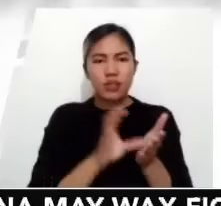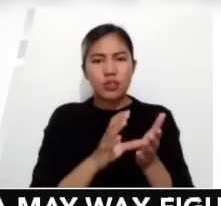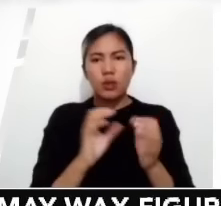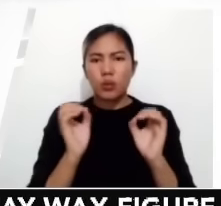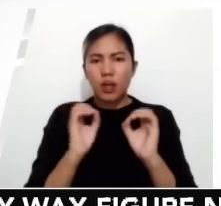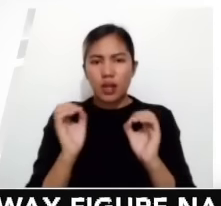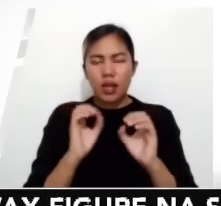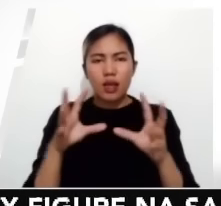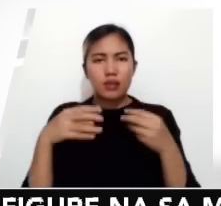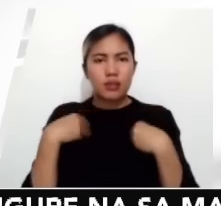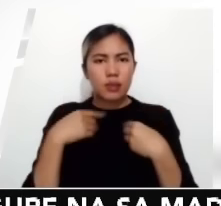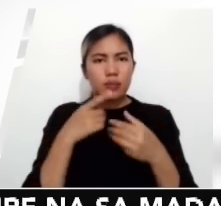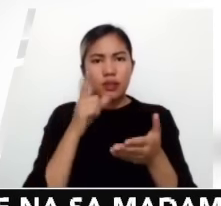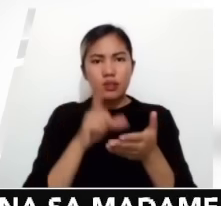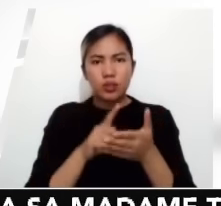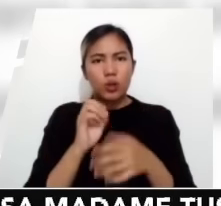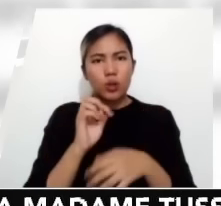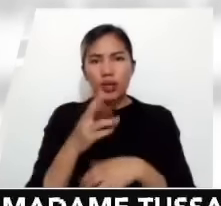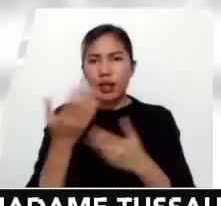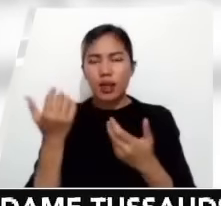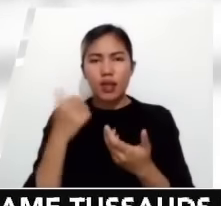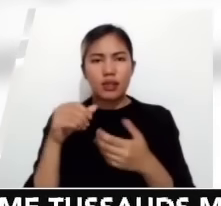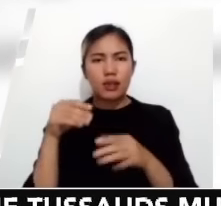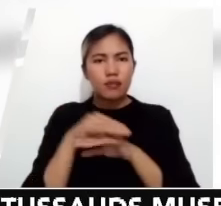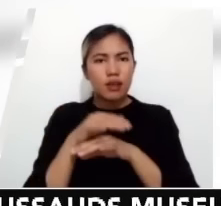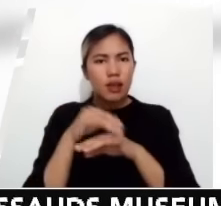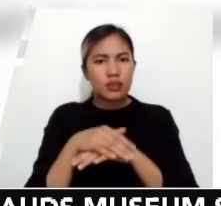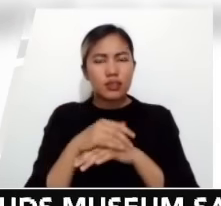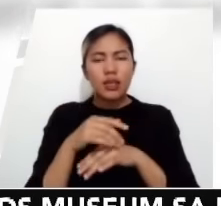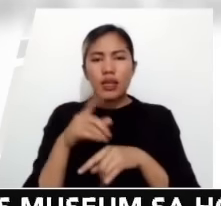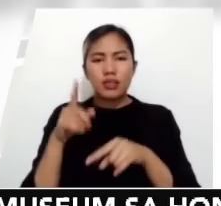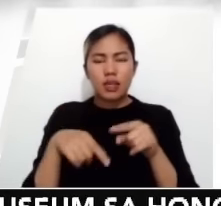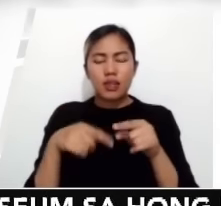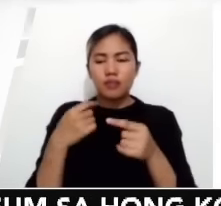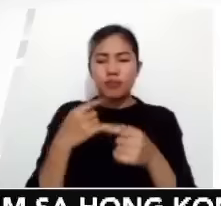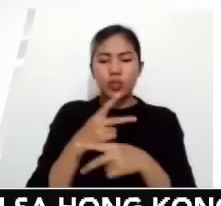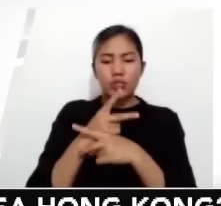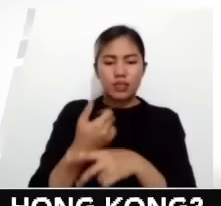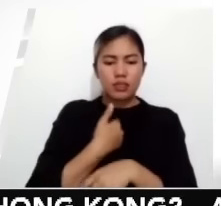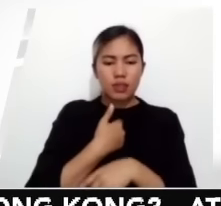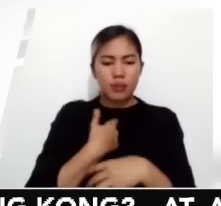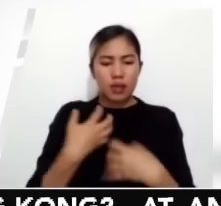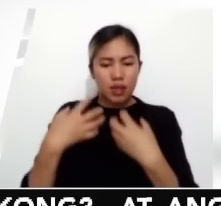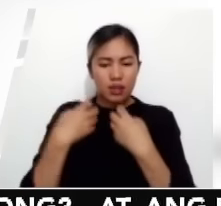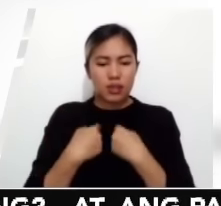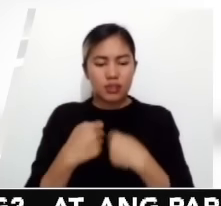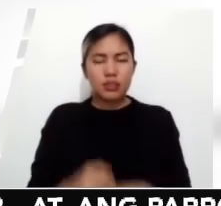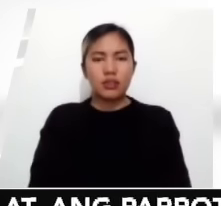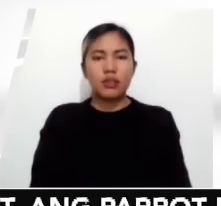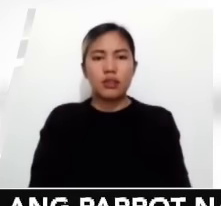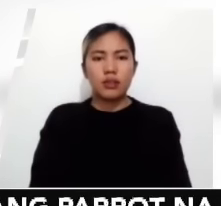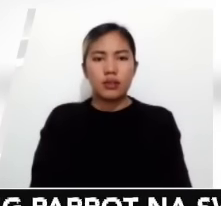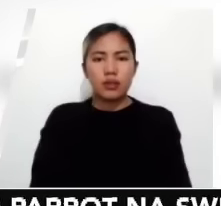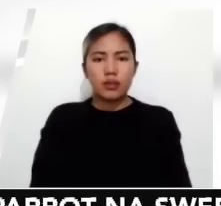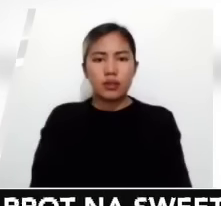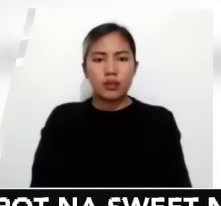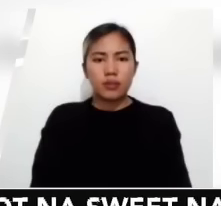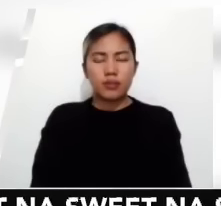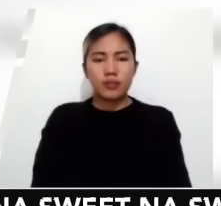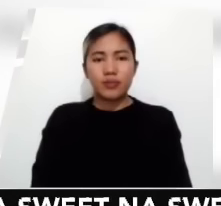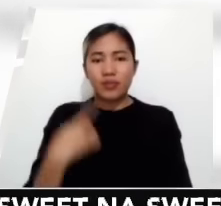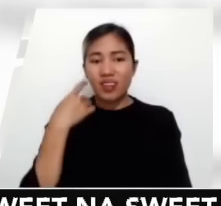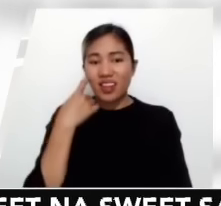o anumang abiso si Naig kaya hindi niya naipagtanggol ang sarili nang siya'y arestuhin. Na-dismiss na raw ang mga naunang kaparehong kaso at